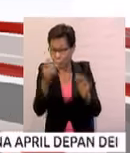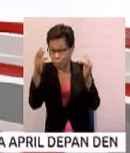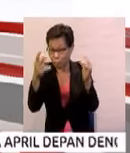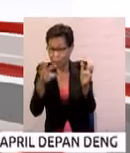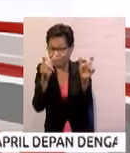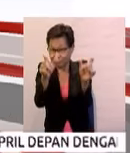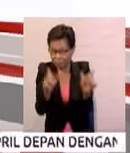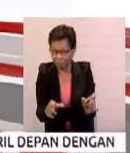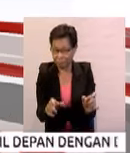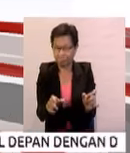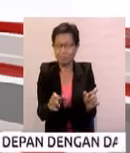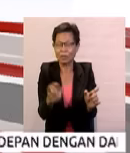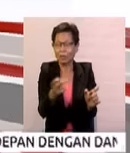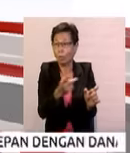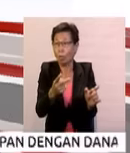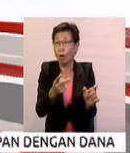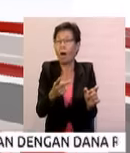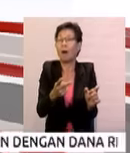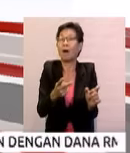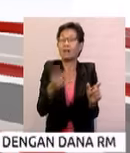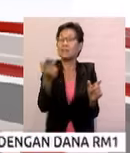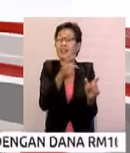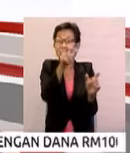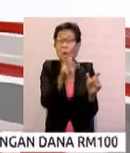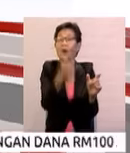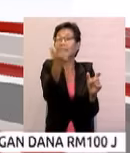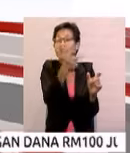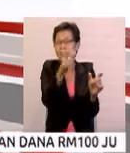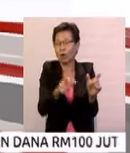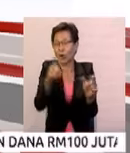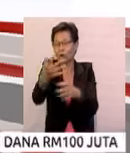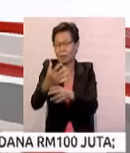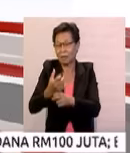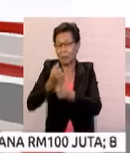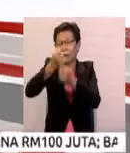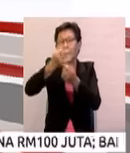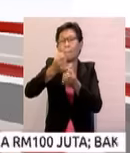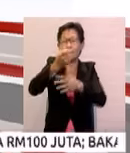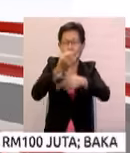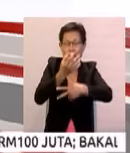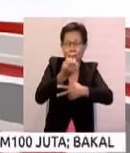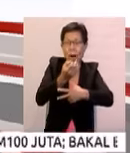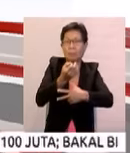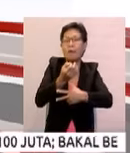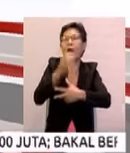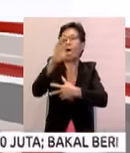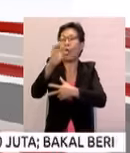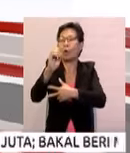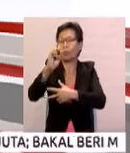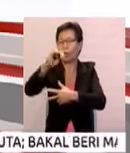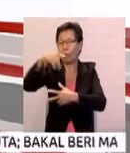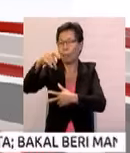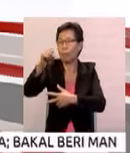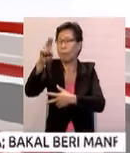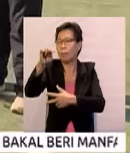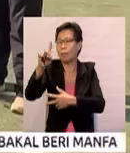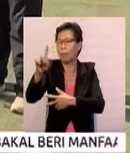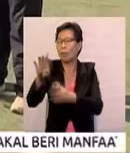Nurul Shazhira membanggakan negara untuk merangkul pingat emas dalam acara compound berpasukan.